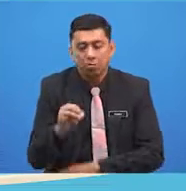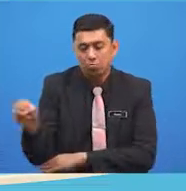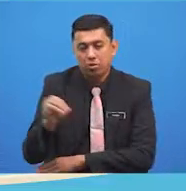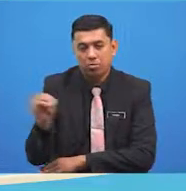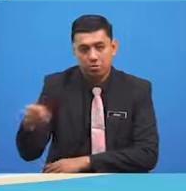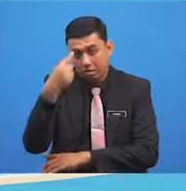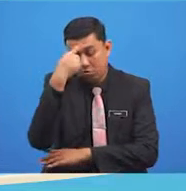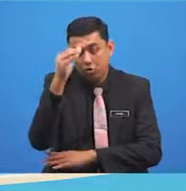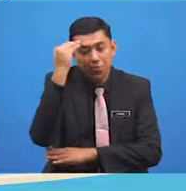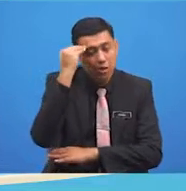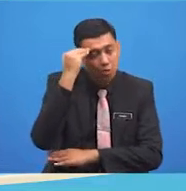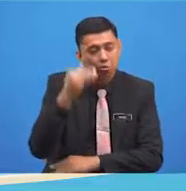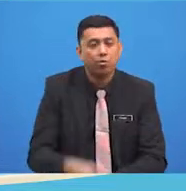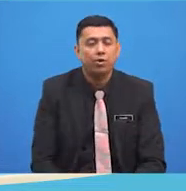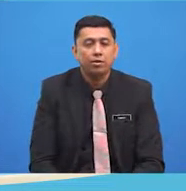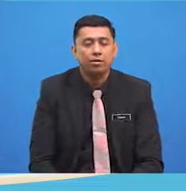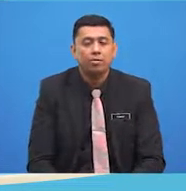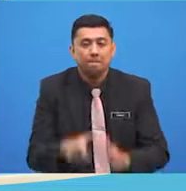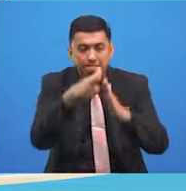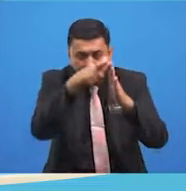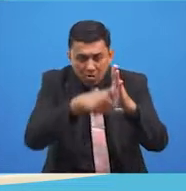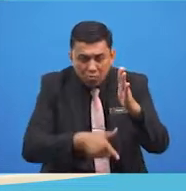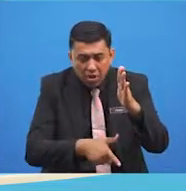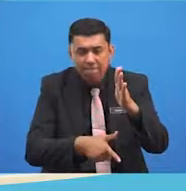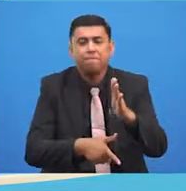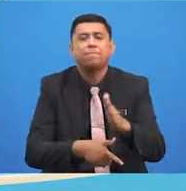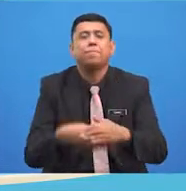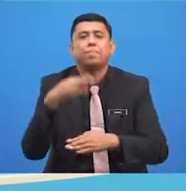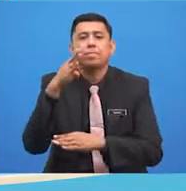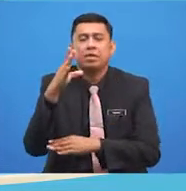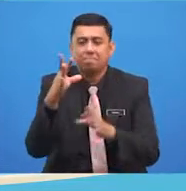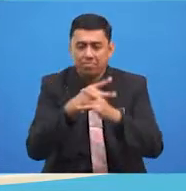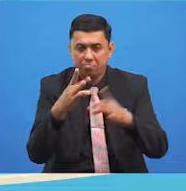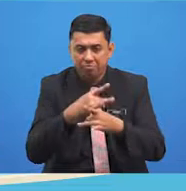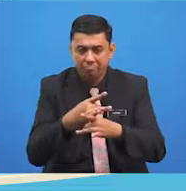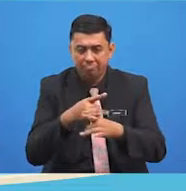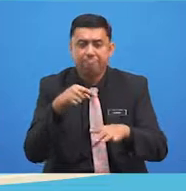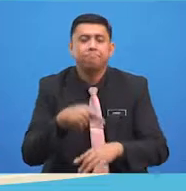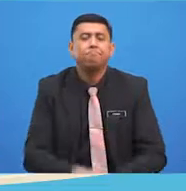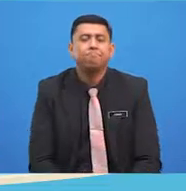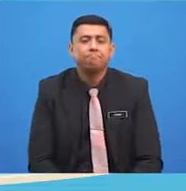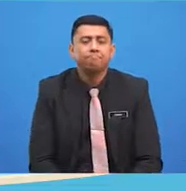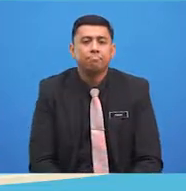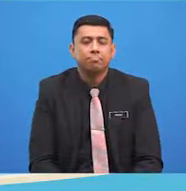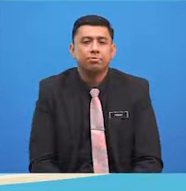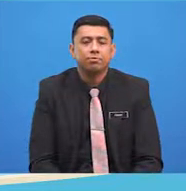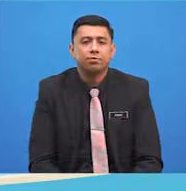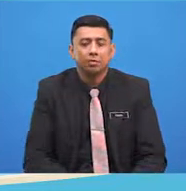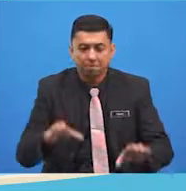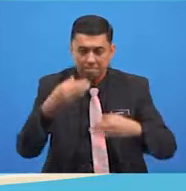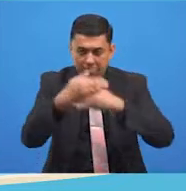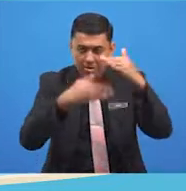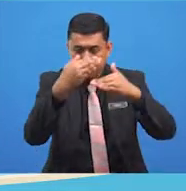Murid-murid, untuk pengetahuan, pelabuhan Bintulu terletak di Tanjung Kindurong, Sarawak. Pelabuhan ini